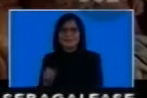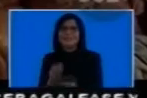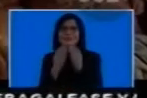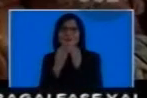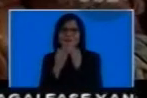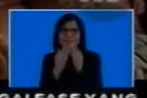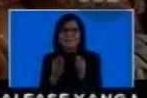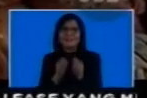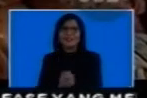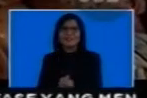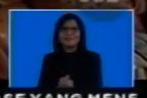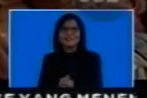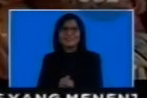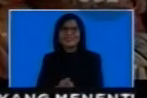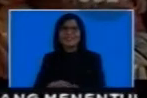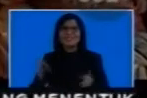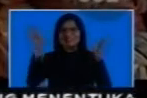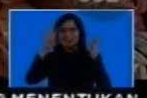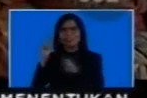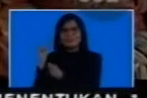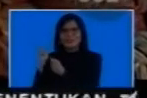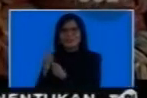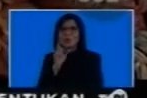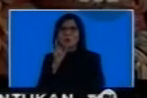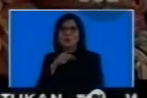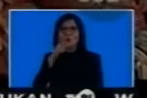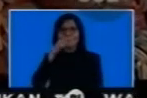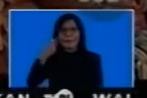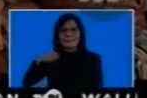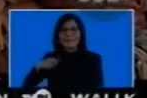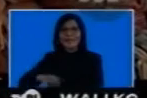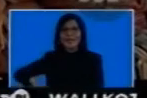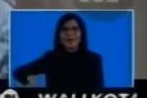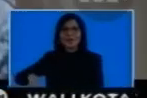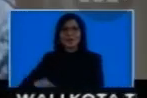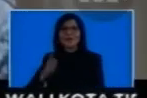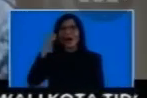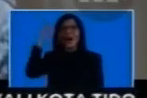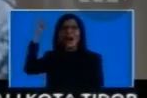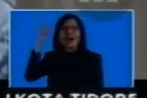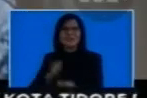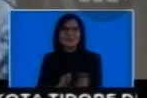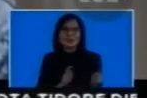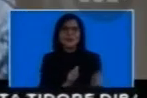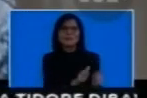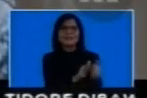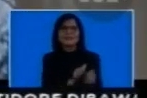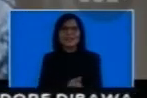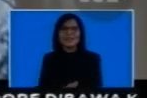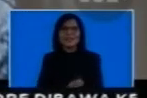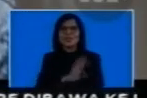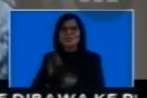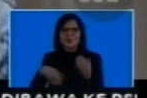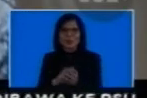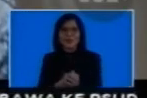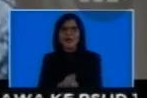kata, saya ucapkan selamat Idul Fitri buat Mas Menteri Nadiem Makarim sekeluarga. Allah selalu menyertai dalam tugas dan pelayanannya